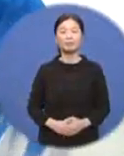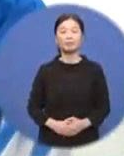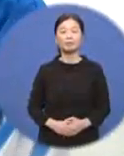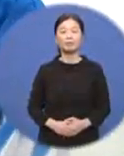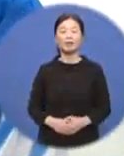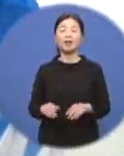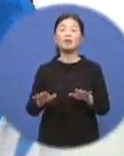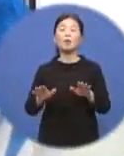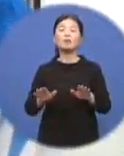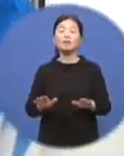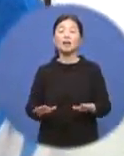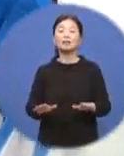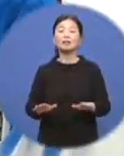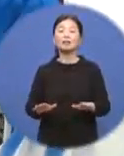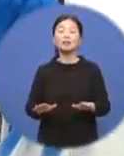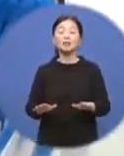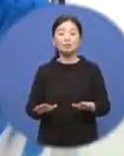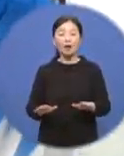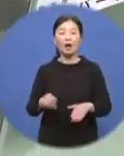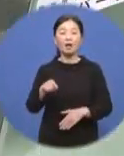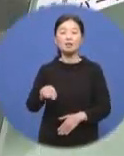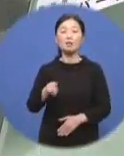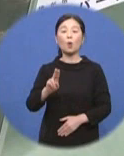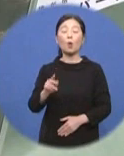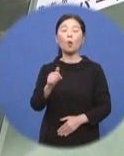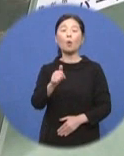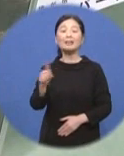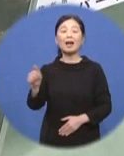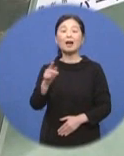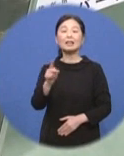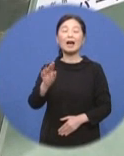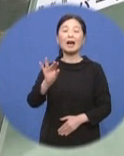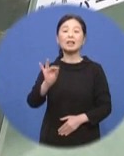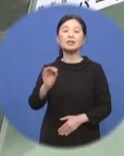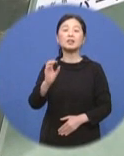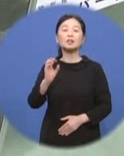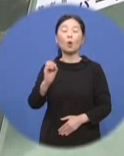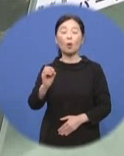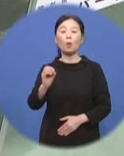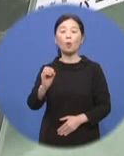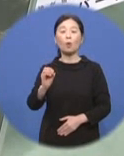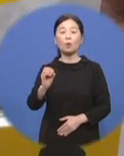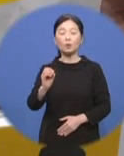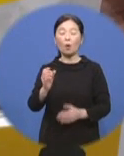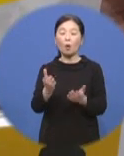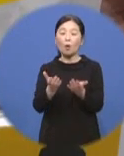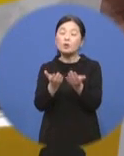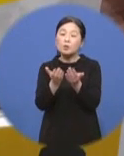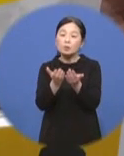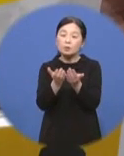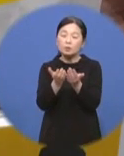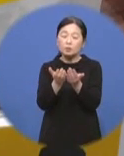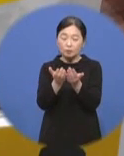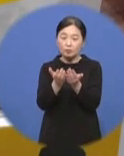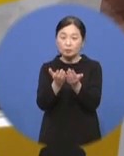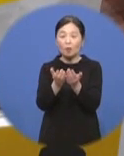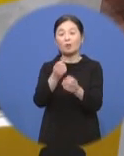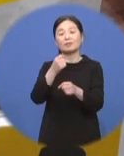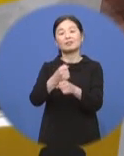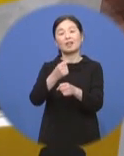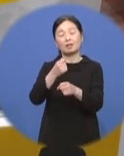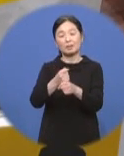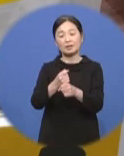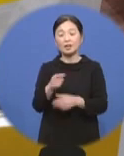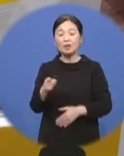今回はソーダガツオっていうカツオのスープブロックっていうのを作ってまして、こちらの方をちょっと試飲